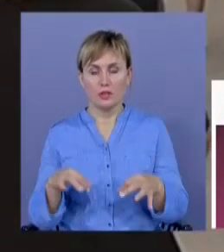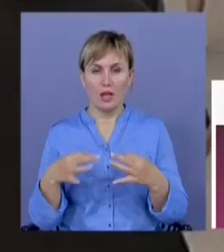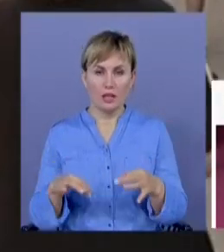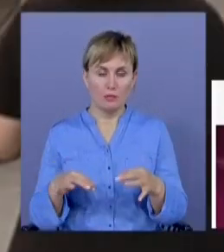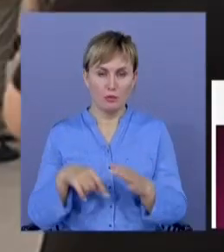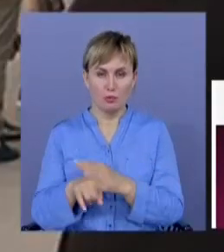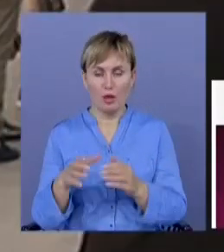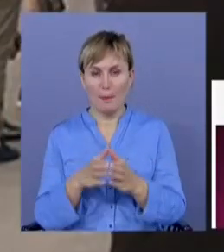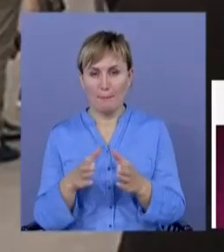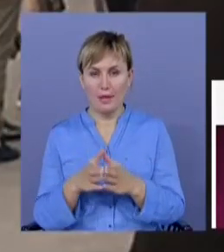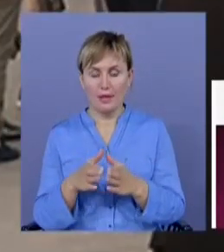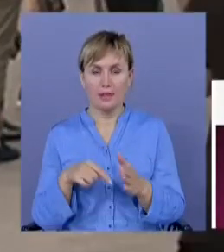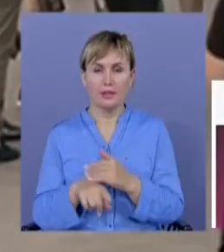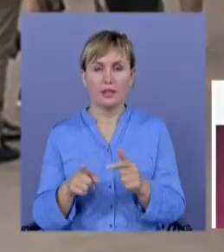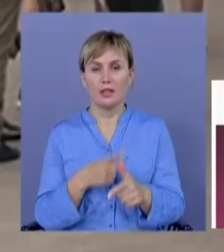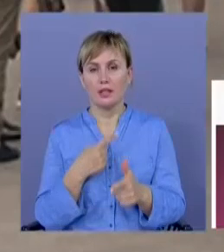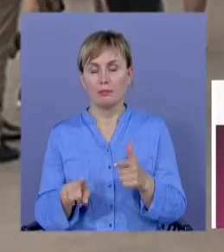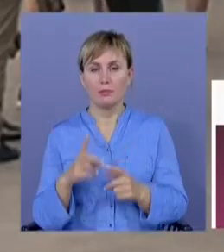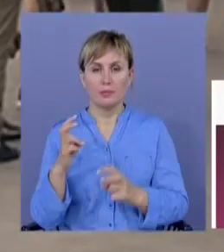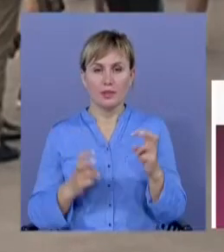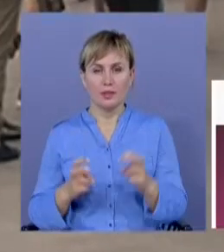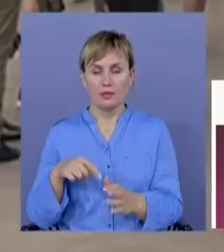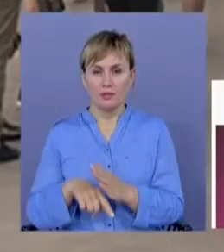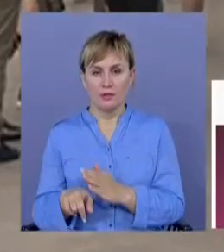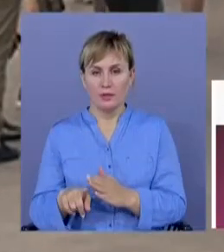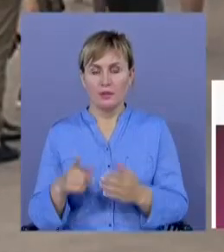транспортно-логистическую компанию экспедиционную, либо с производством, иной